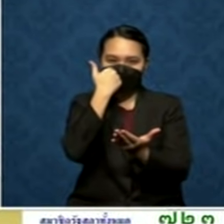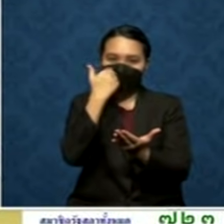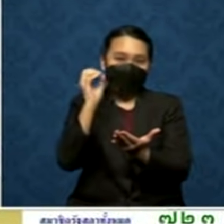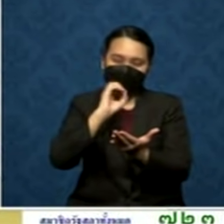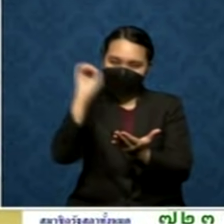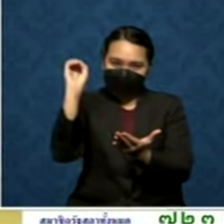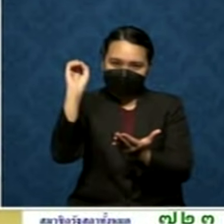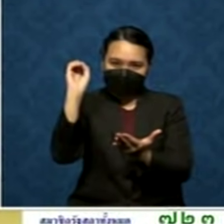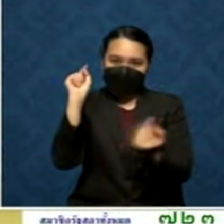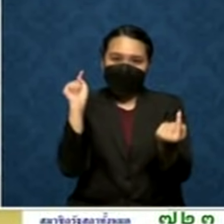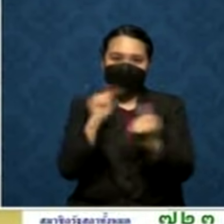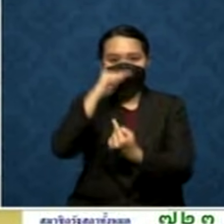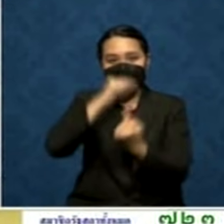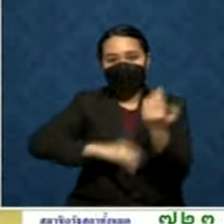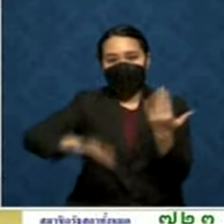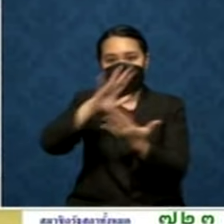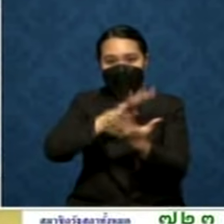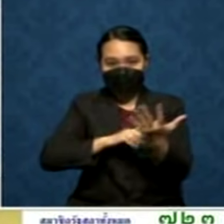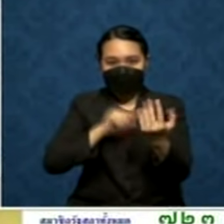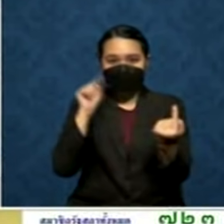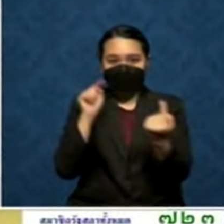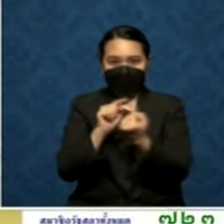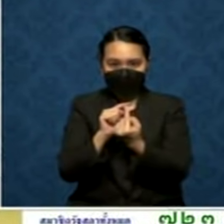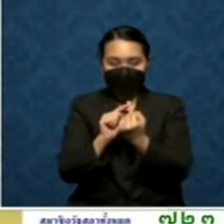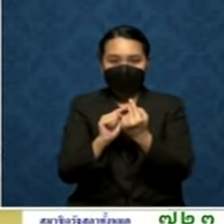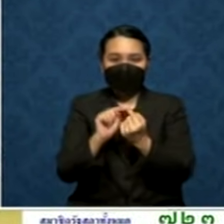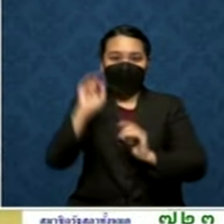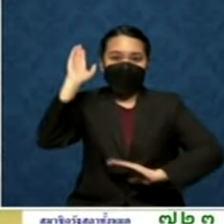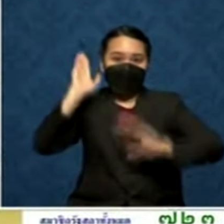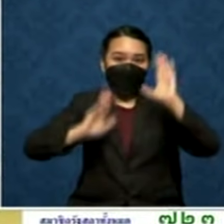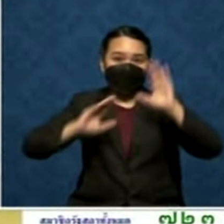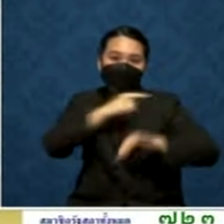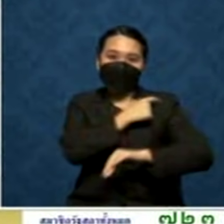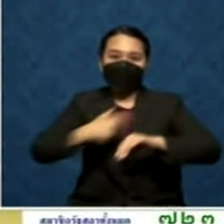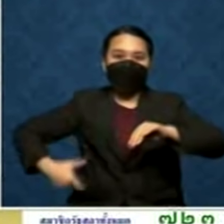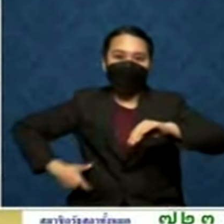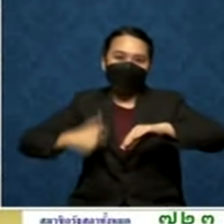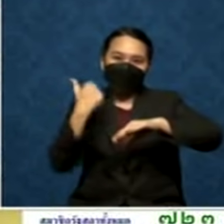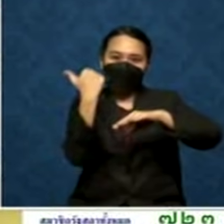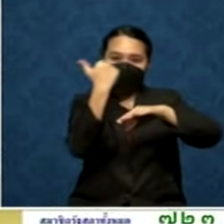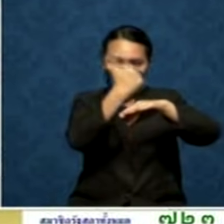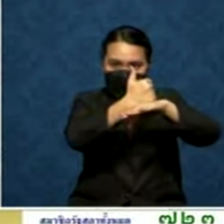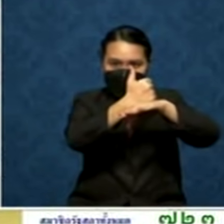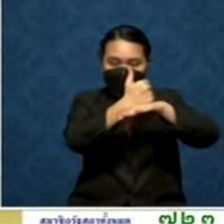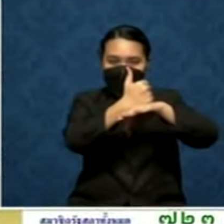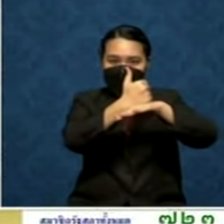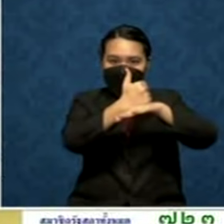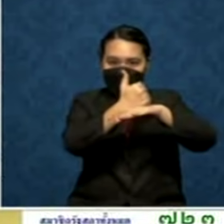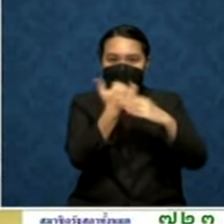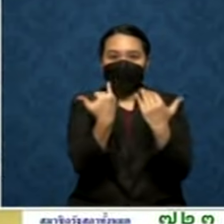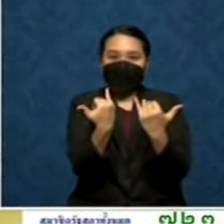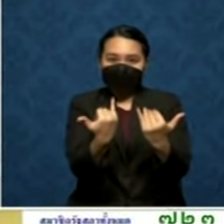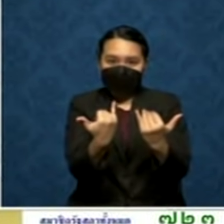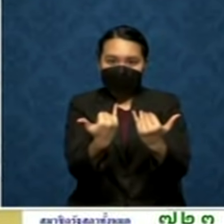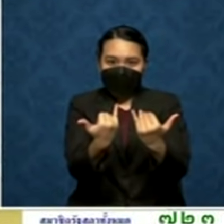ยังไม่เคยเกิดว่าประเทศไทยของเราปกครองอยู่ในระบอบประชาธิปไตยอันมีพระมหากษัตริย์ทรงเป็นประมุขและในยามที่บ้าน